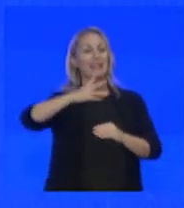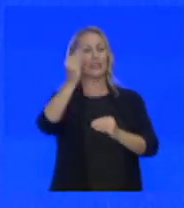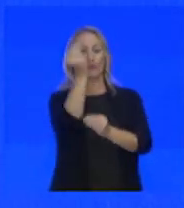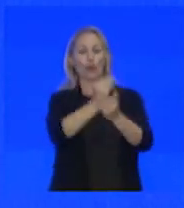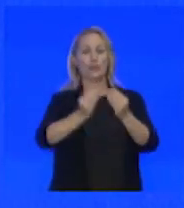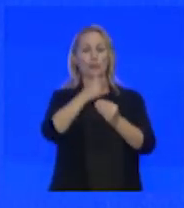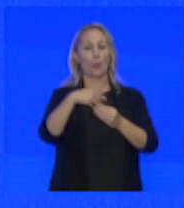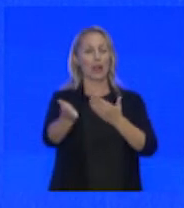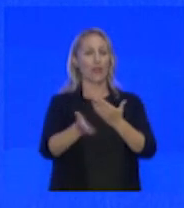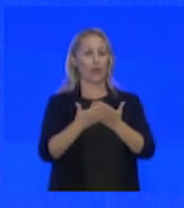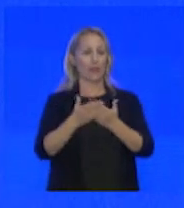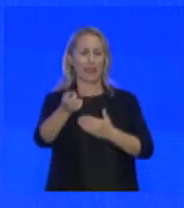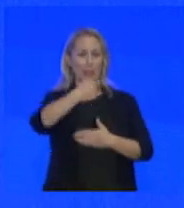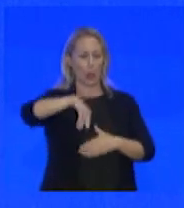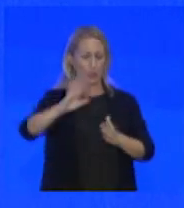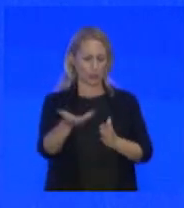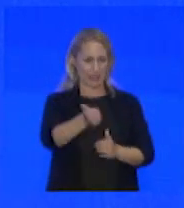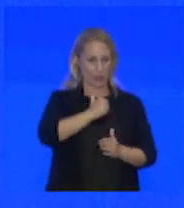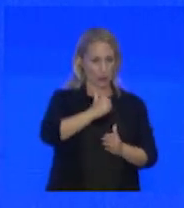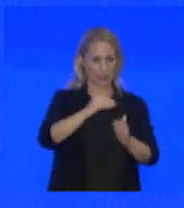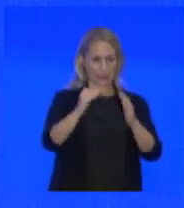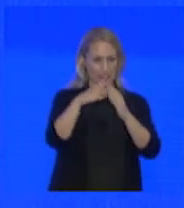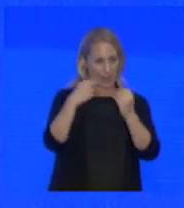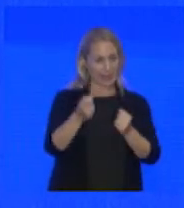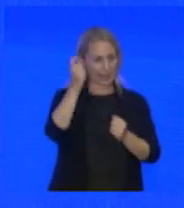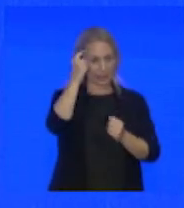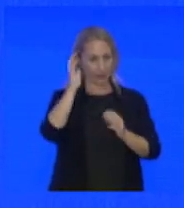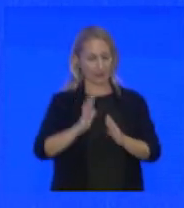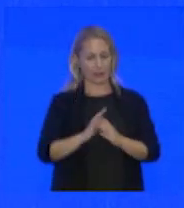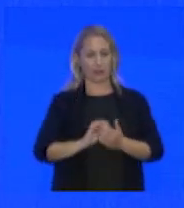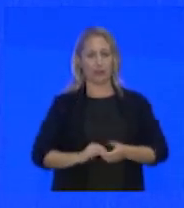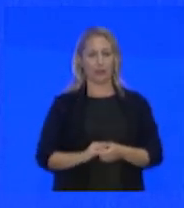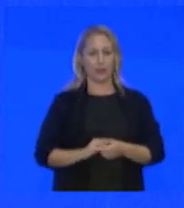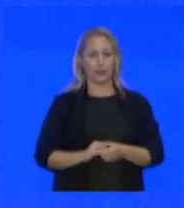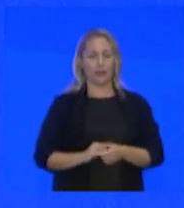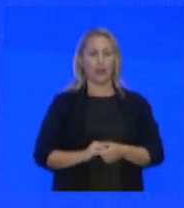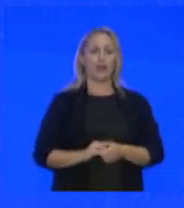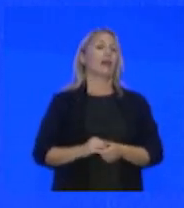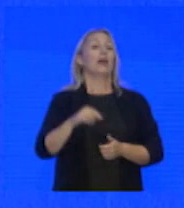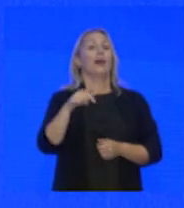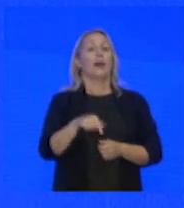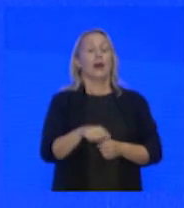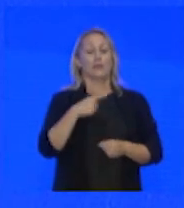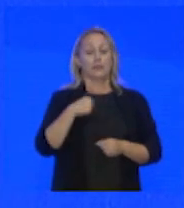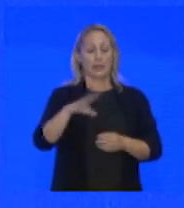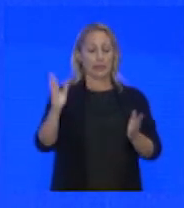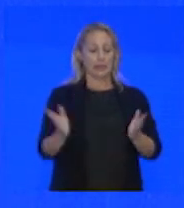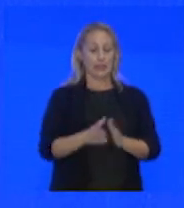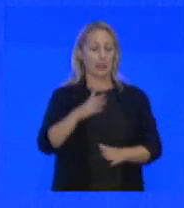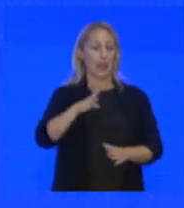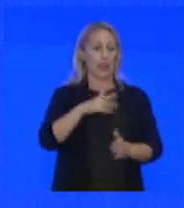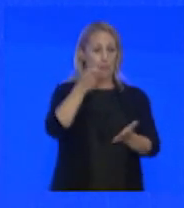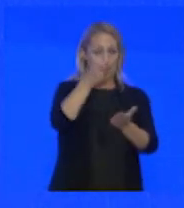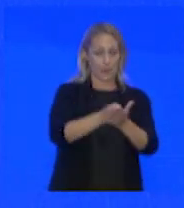όλοι οι ιδιοκτήτες ακινήτων. Ενισχύει τις επενδύσεις στην αγορά ακινήτων και